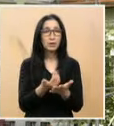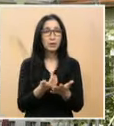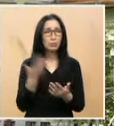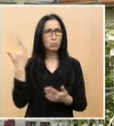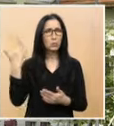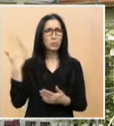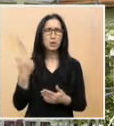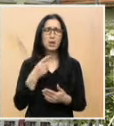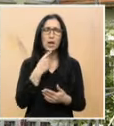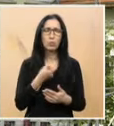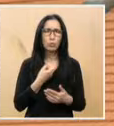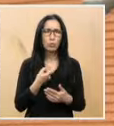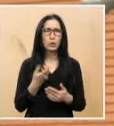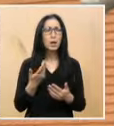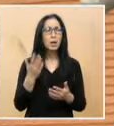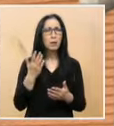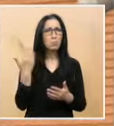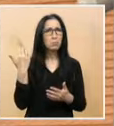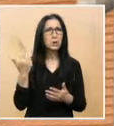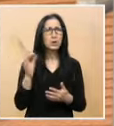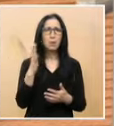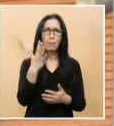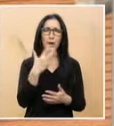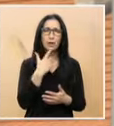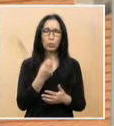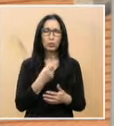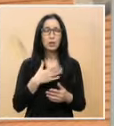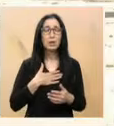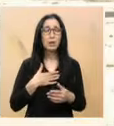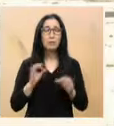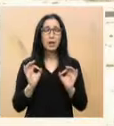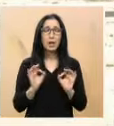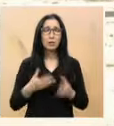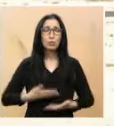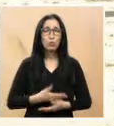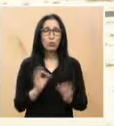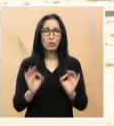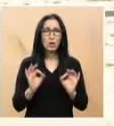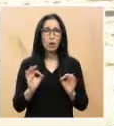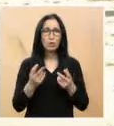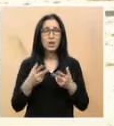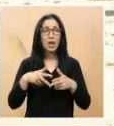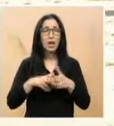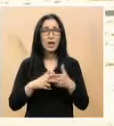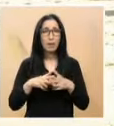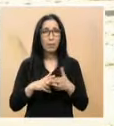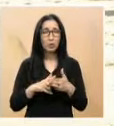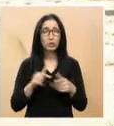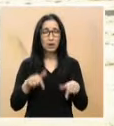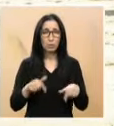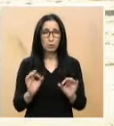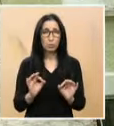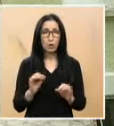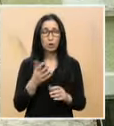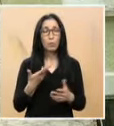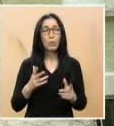Предизвикателството за мен беше преди няколко години, по-точно преди 5 години, когато имахме нужда от сериозни ремонти във всяка една от сградите. Към